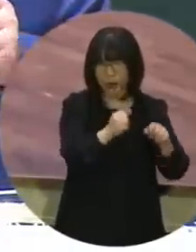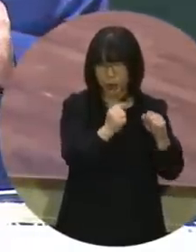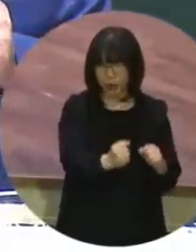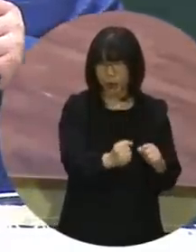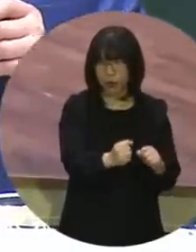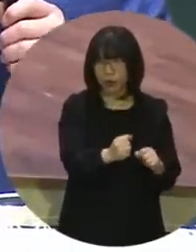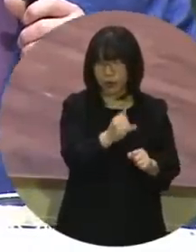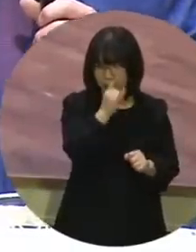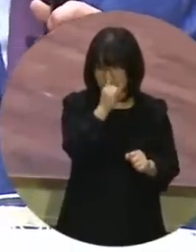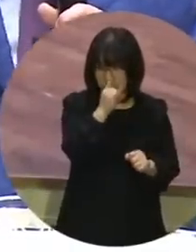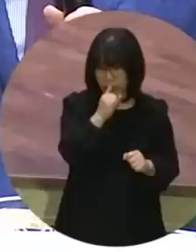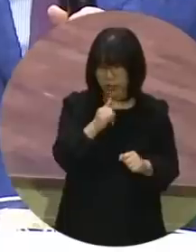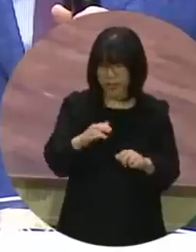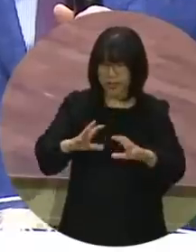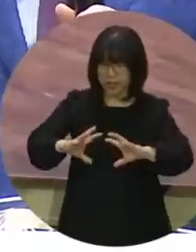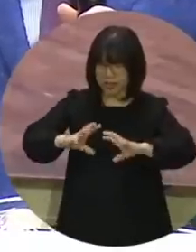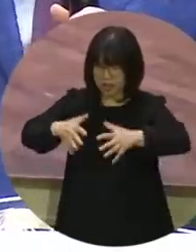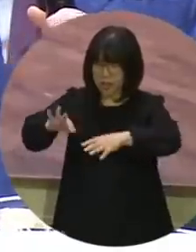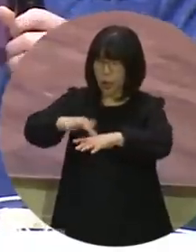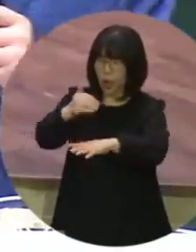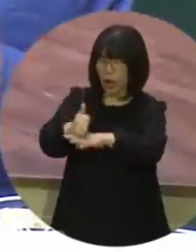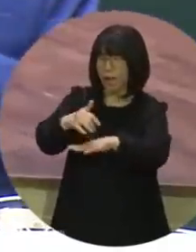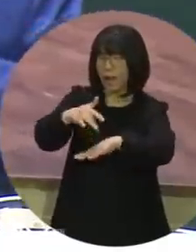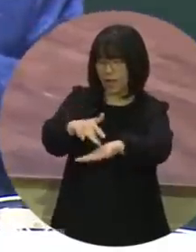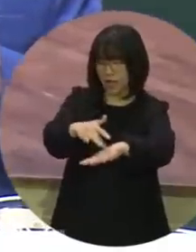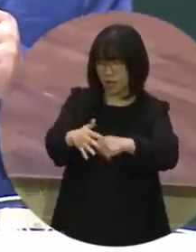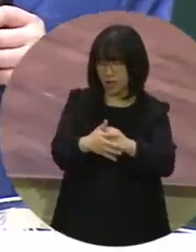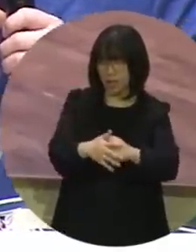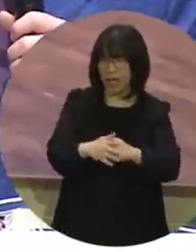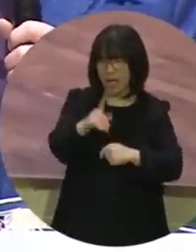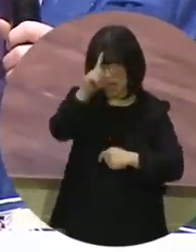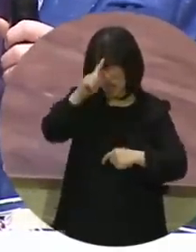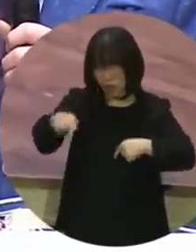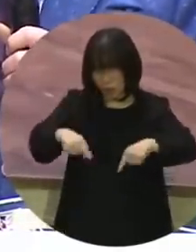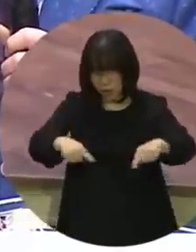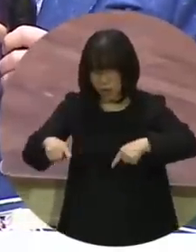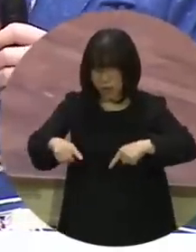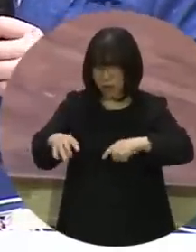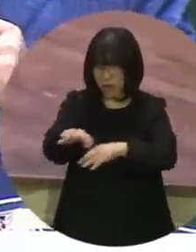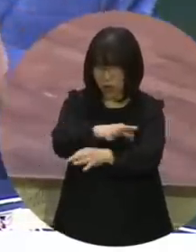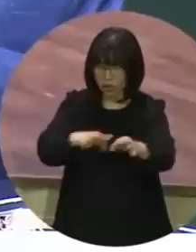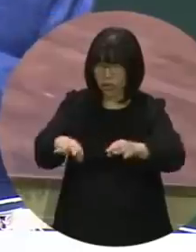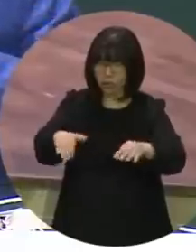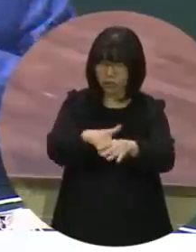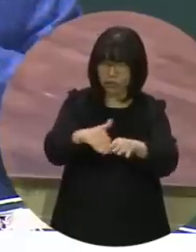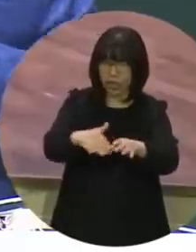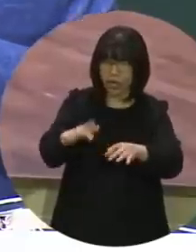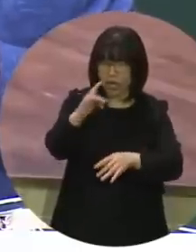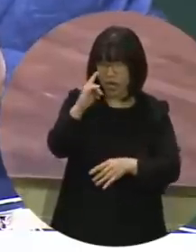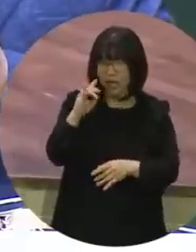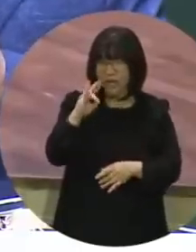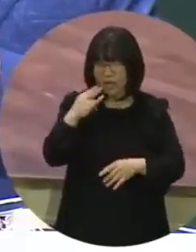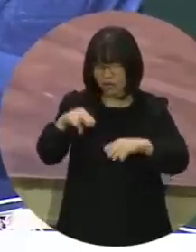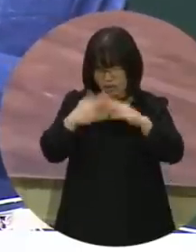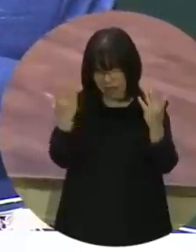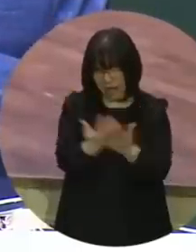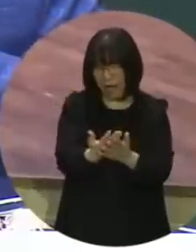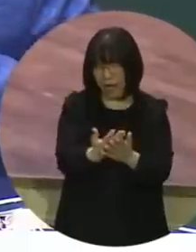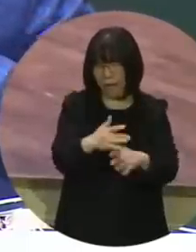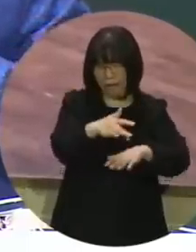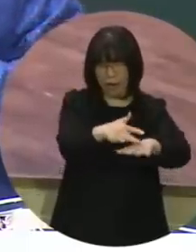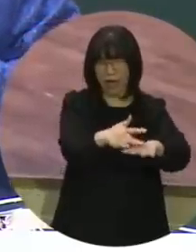3장 지금 세상 왕은 마귀예요. 그래서 정치 경제 사회 문화 예술 다 잡고 있어요. 왜 지금 저 여의도가 저리